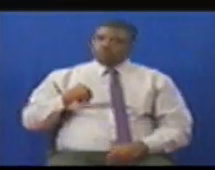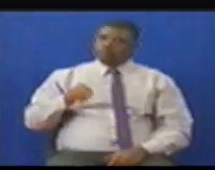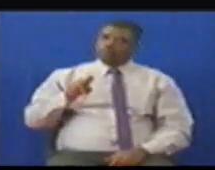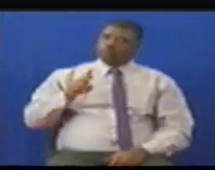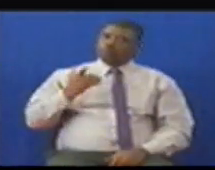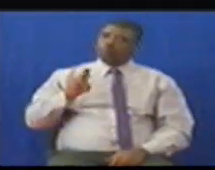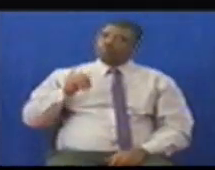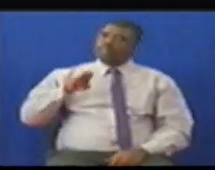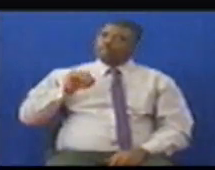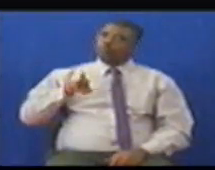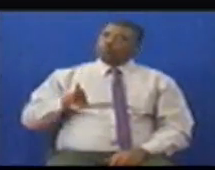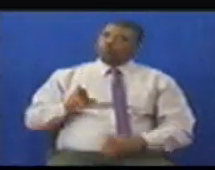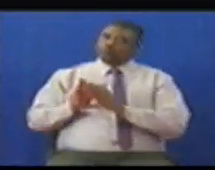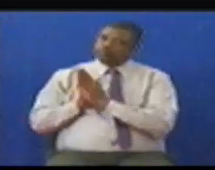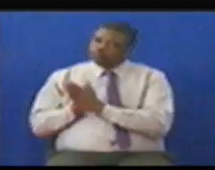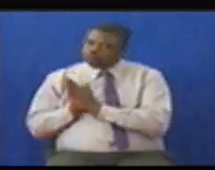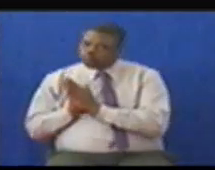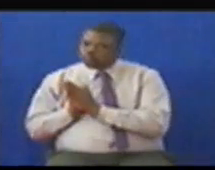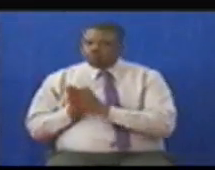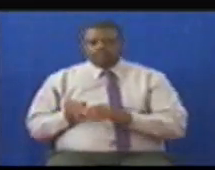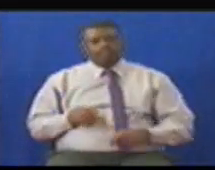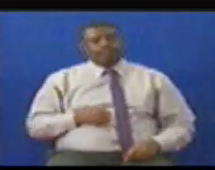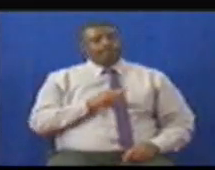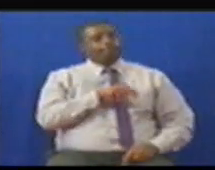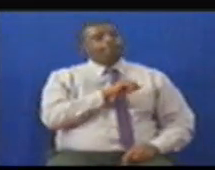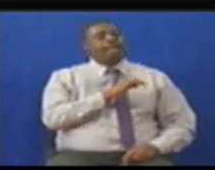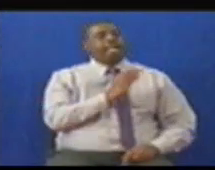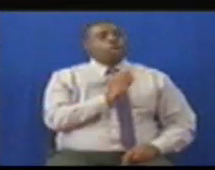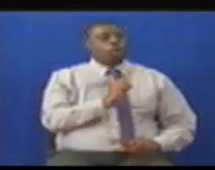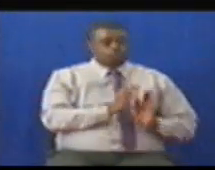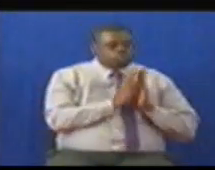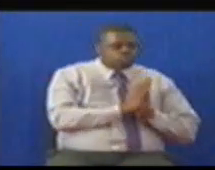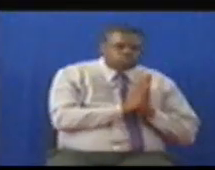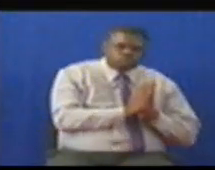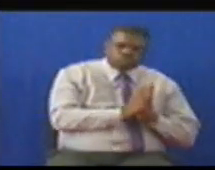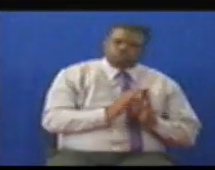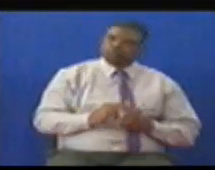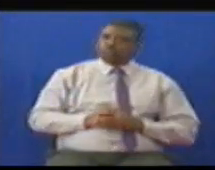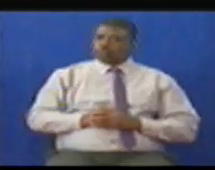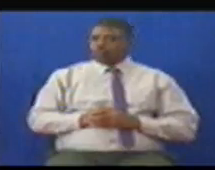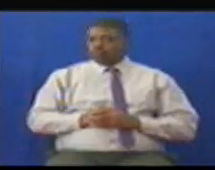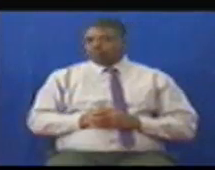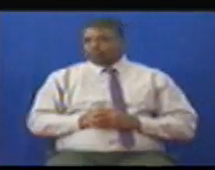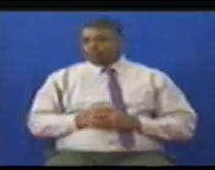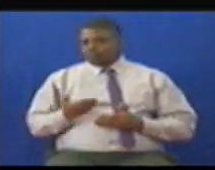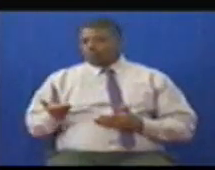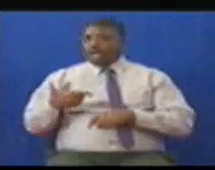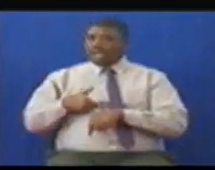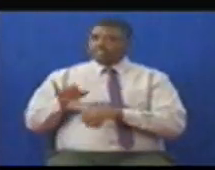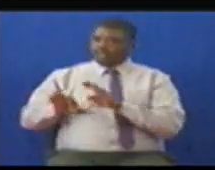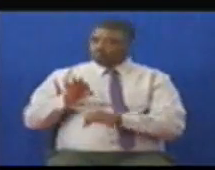naibu katibu mkuu utumishi Dr. Francis Michael, kwa ushirikiano wao kwa kamati wakati wote wa kuchambua taarifa ya bajeti